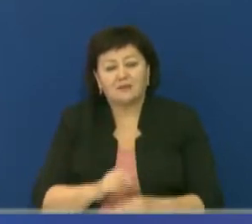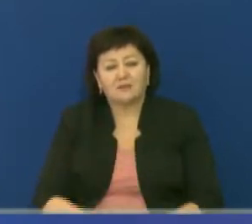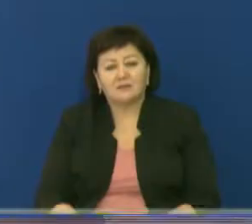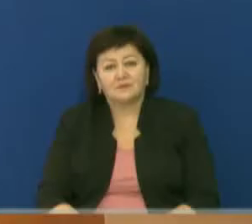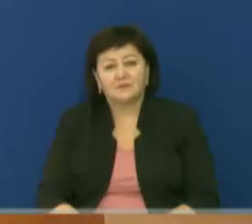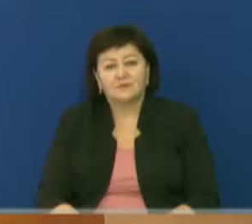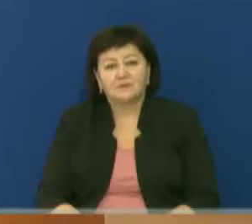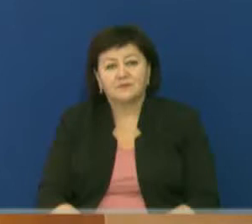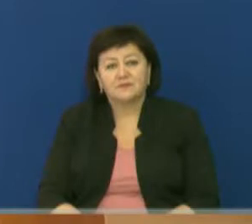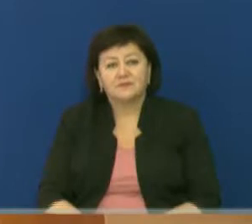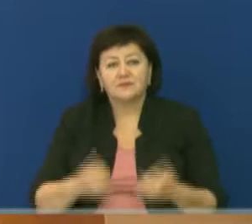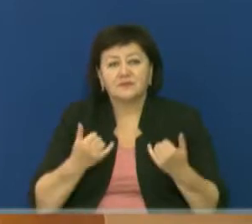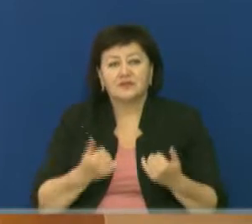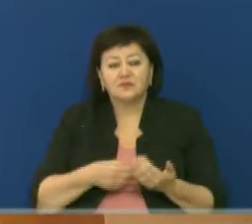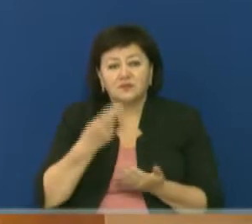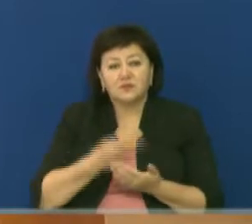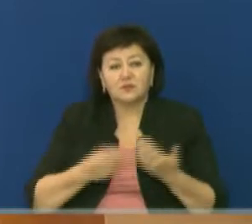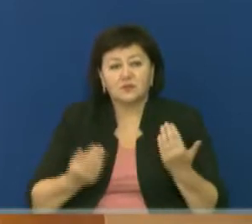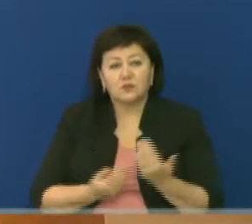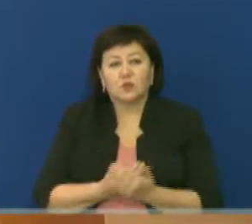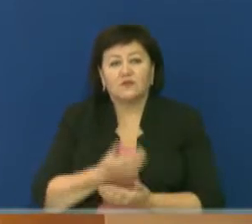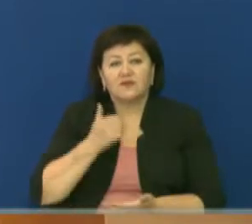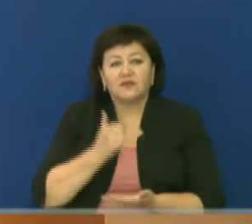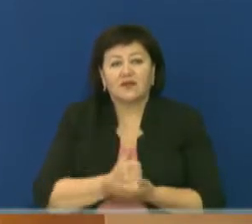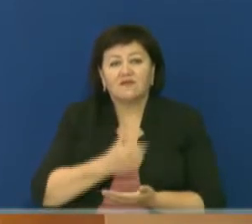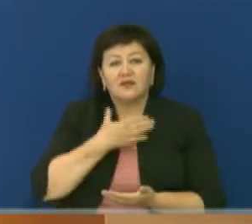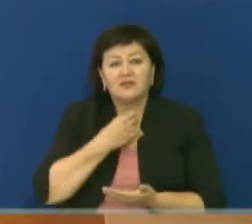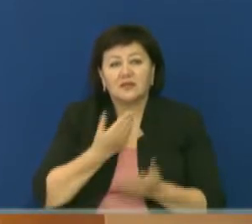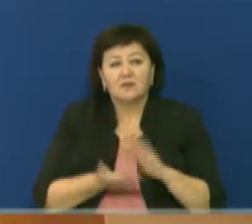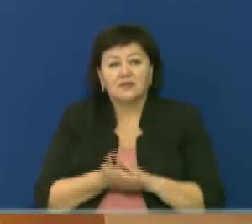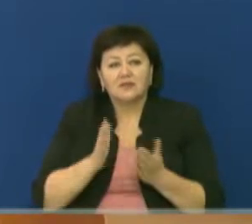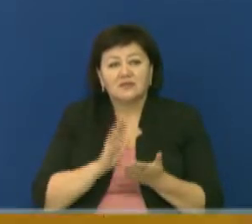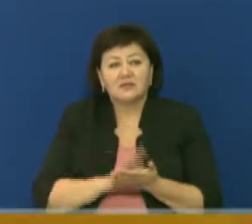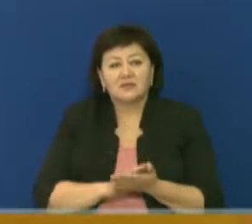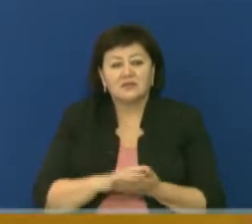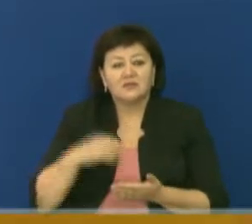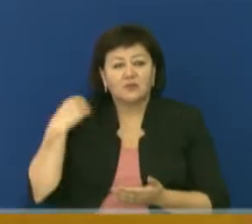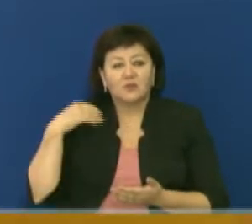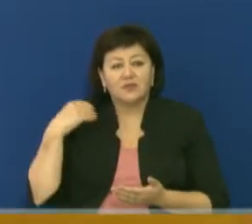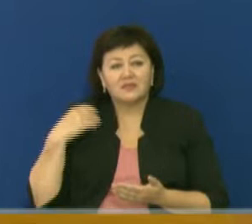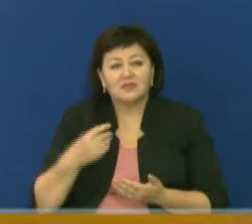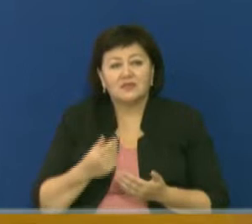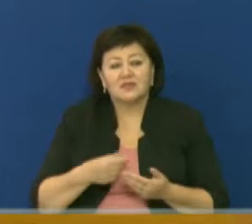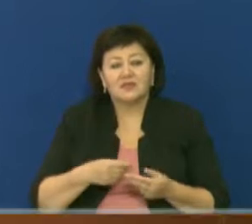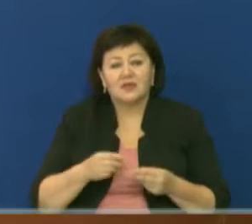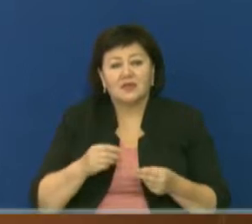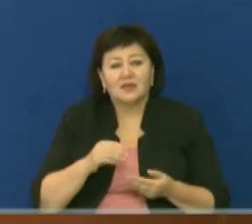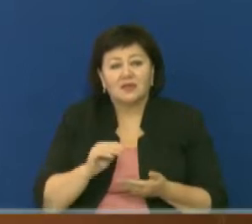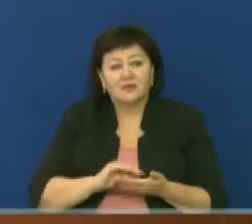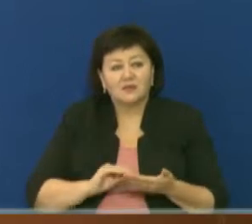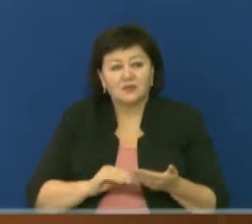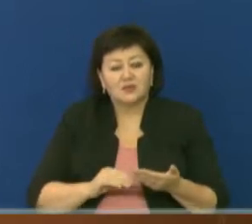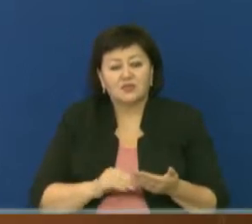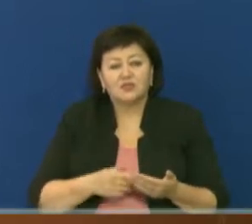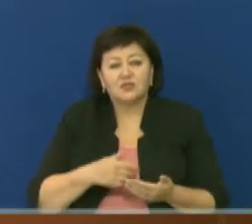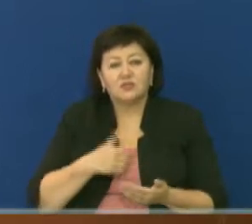корреспондентов. Сегодня назначили нового акима Семея. По согласованию с администрацией президента и распоряжением акима Восточно-Казахстанской области